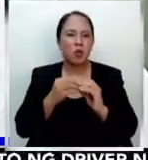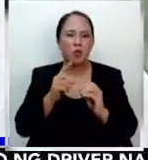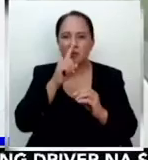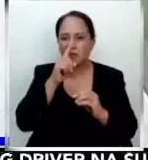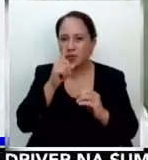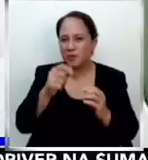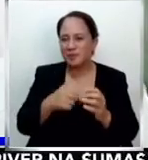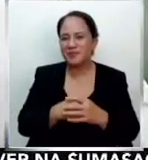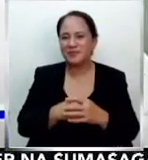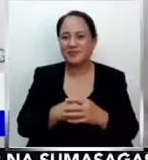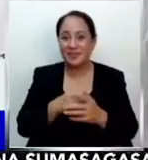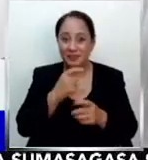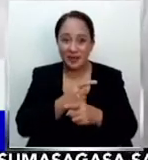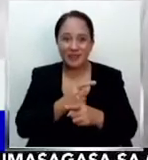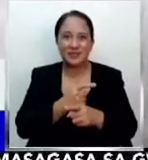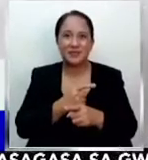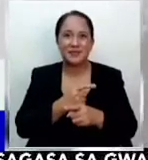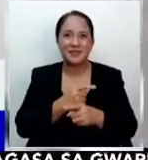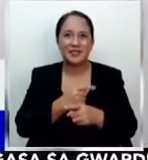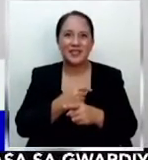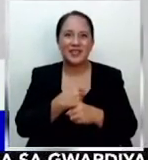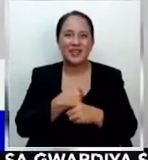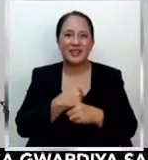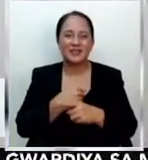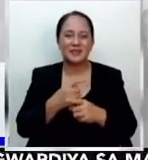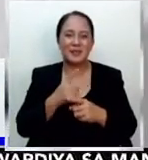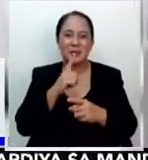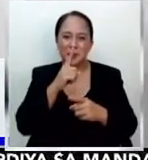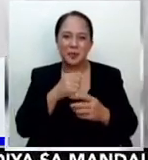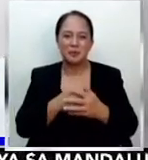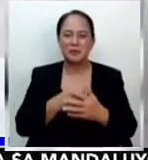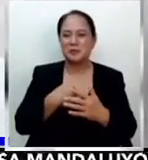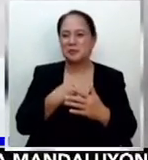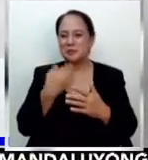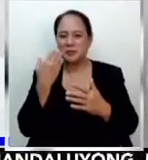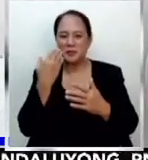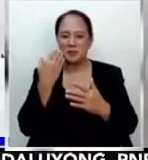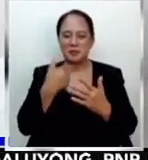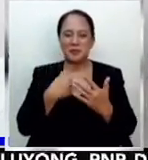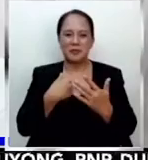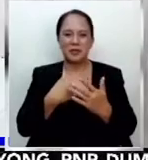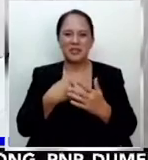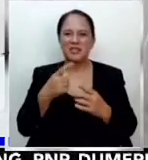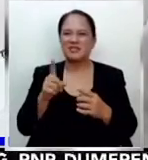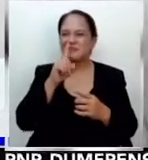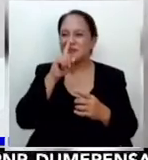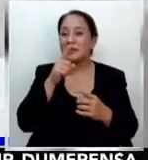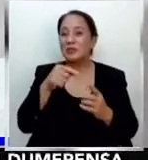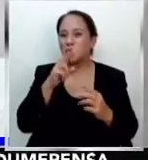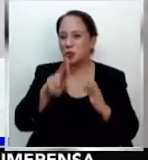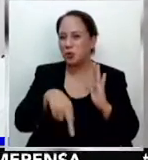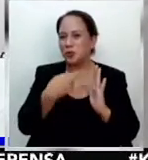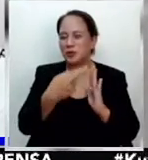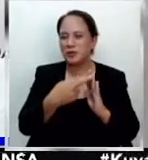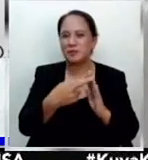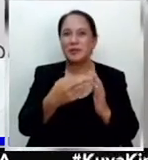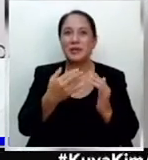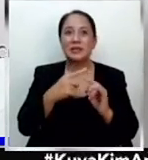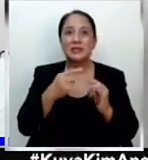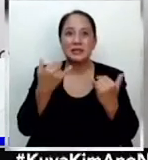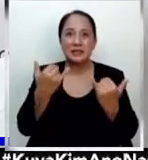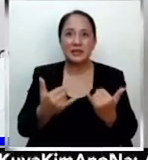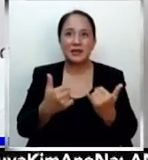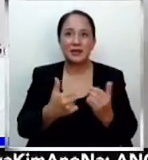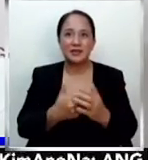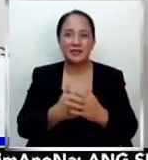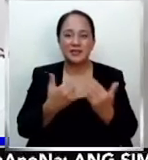ba? Yung pa-fall, ganon. Ako naman yung pa-fall. Ikaw yung maldito. Oo, maldito. Kaya talaga ngayon pa lang, talagang